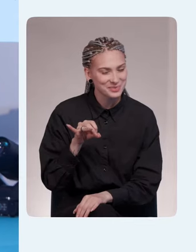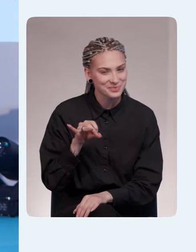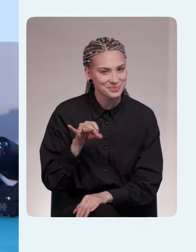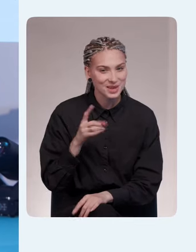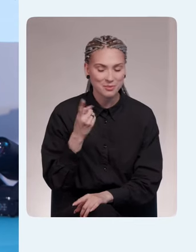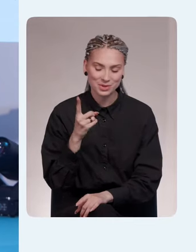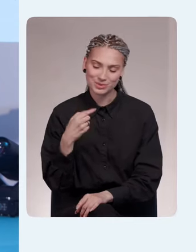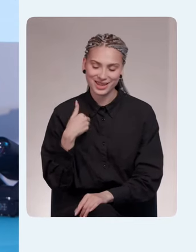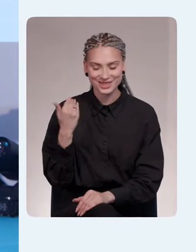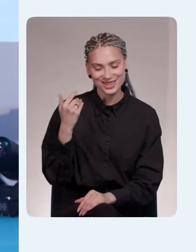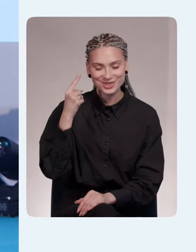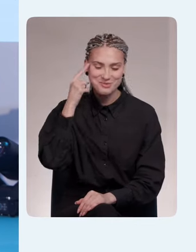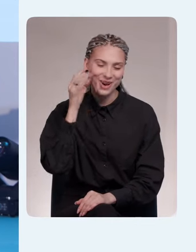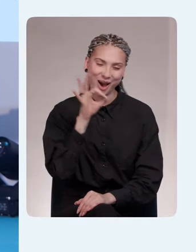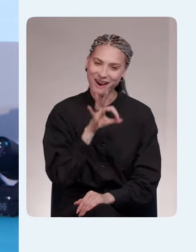Просто я сейчас думаю о нем.